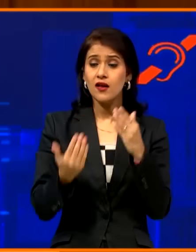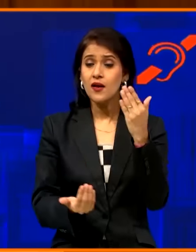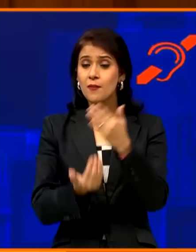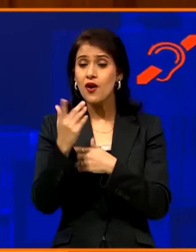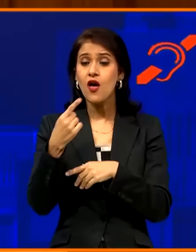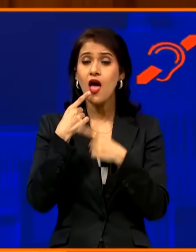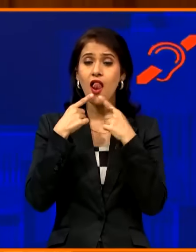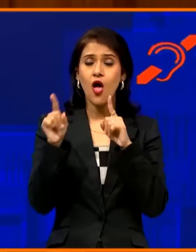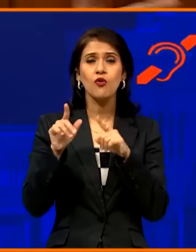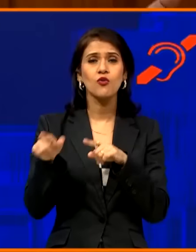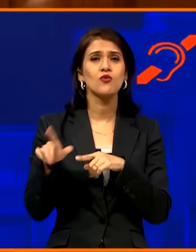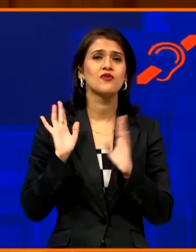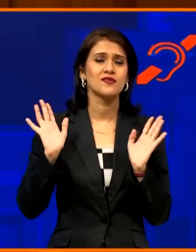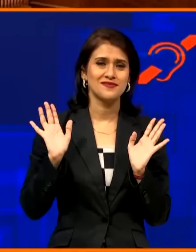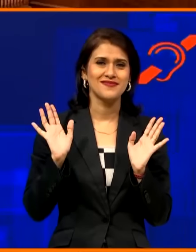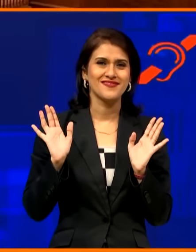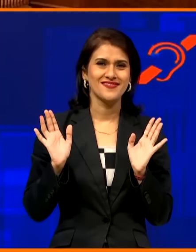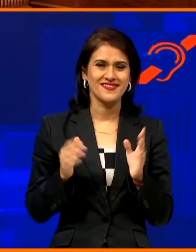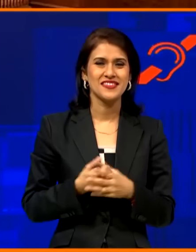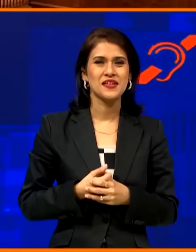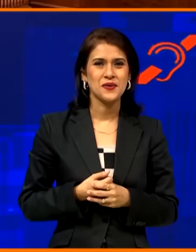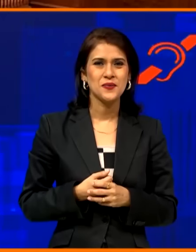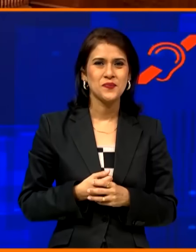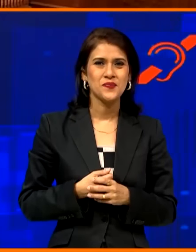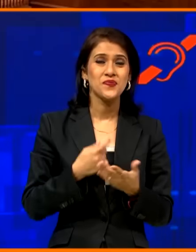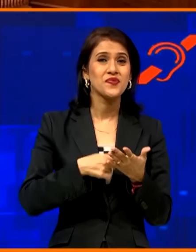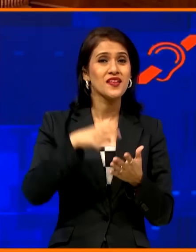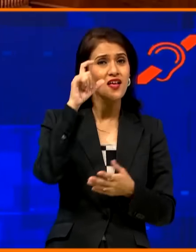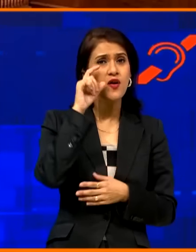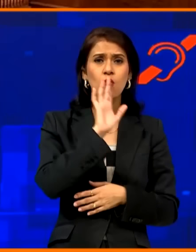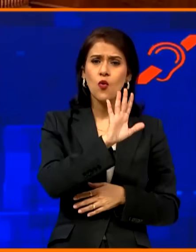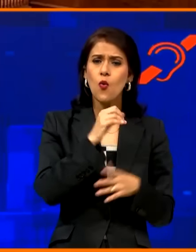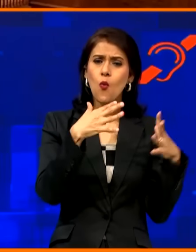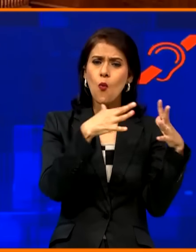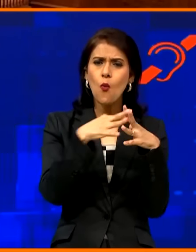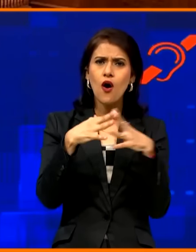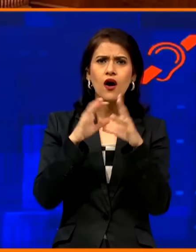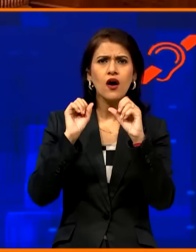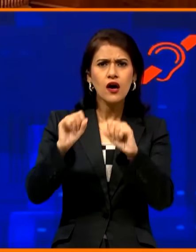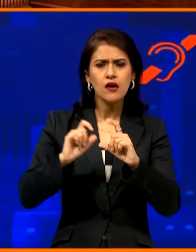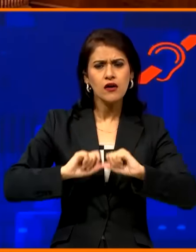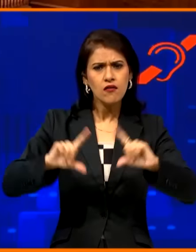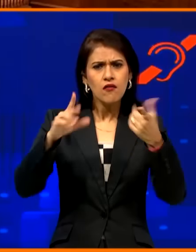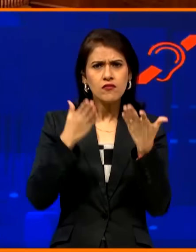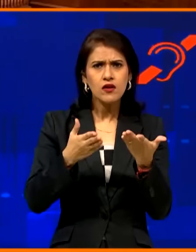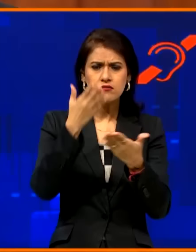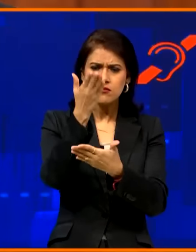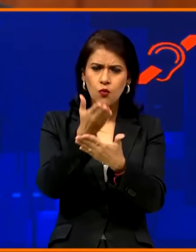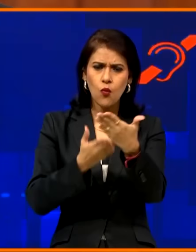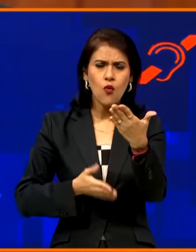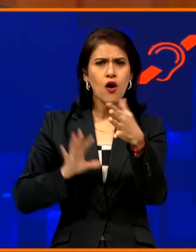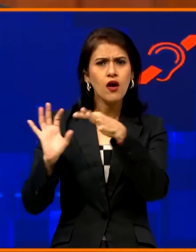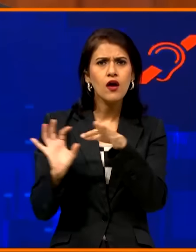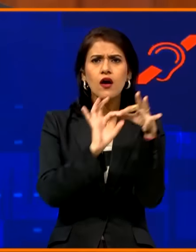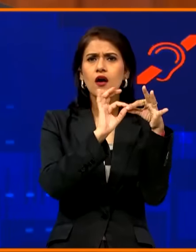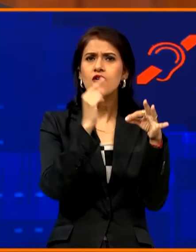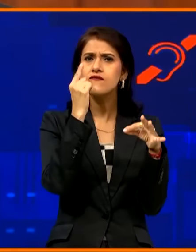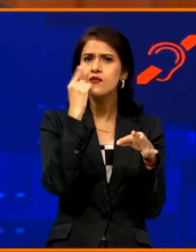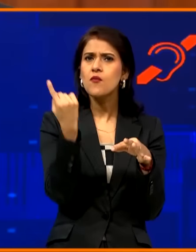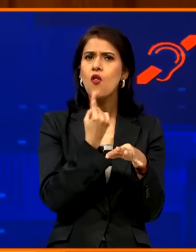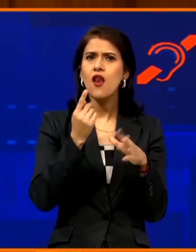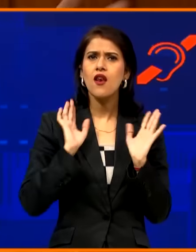बैठ गए हैं तो अब वो क्योंकि अब ये तो मुझे जो दारुल उलूम की वेबसाइट है उससे यही फतवे मिले और सारे फतवे लड़कियों के